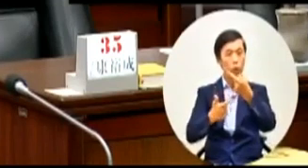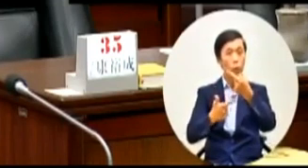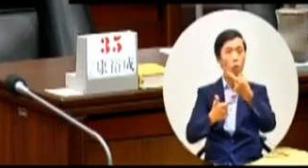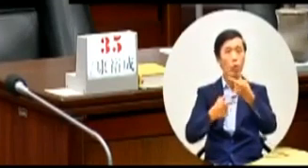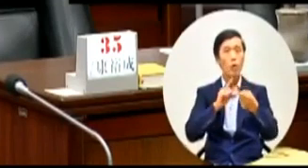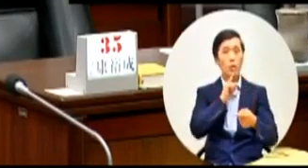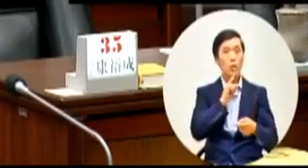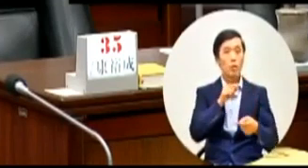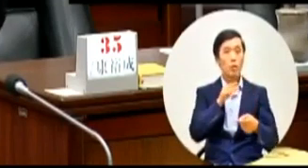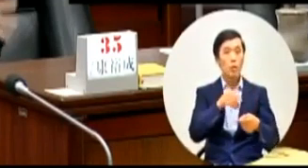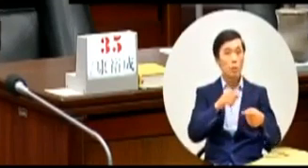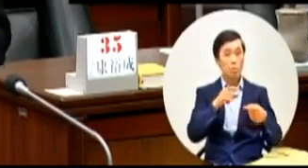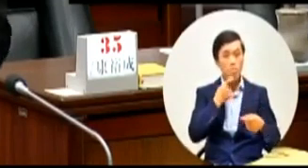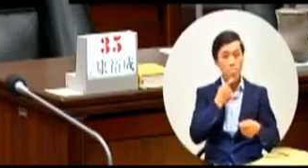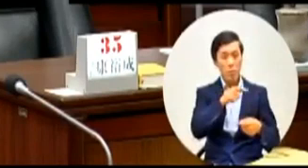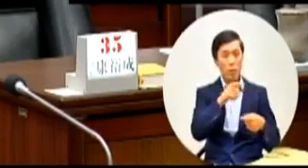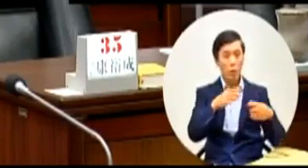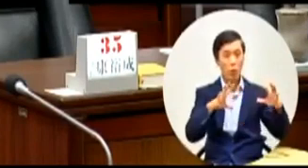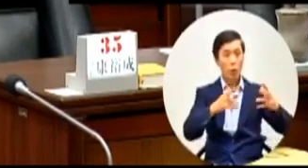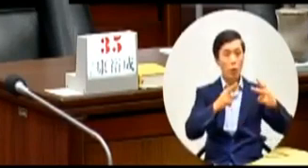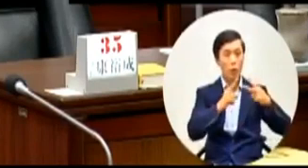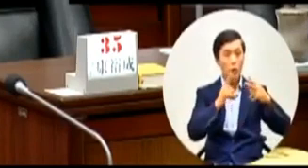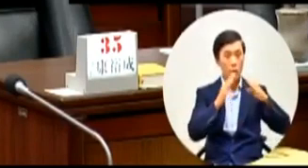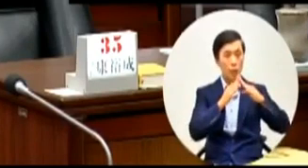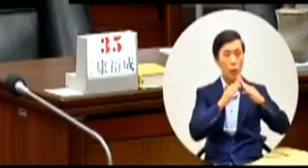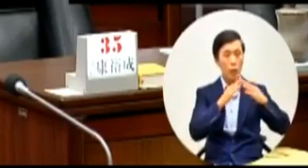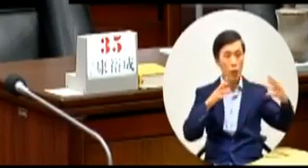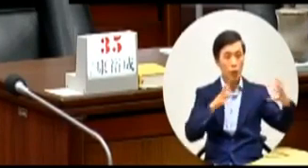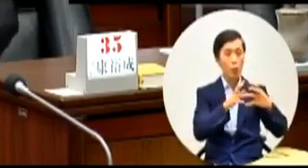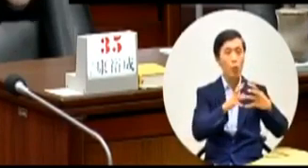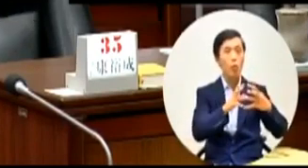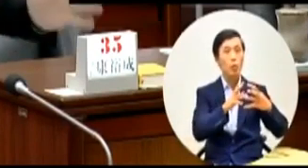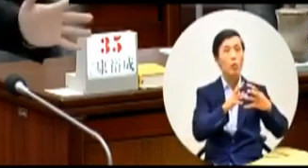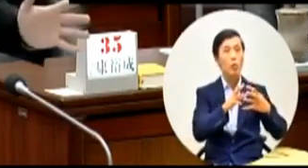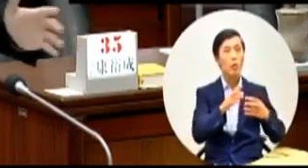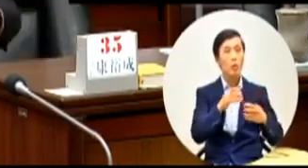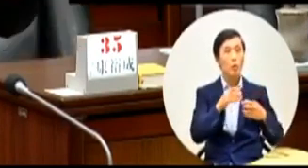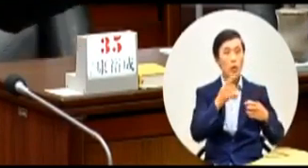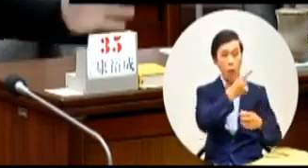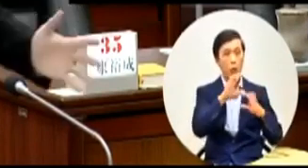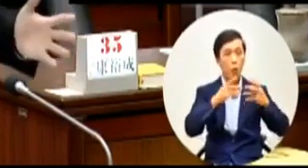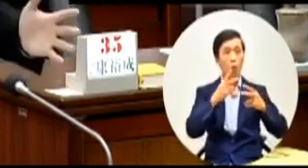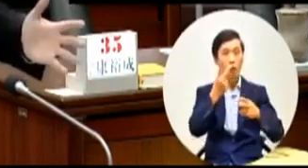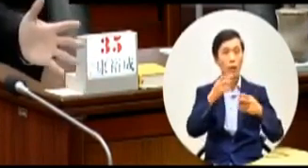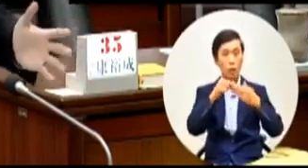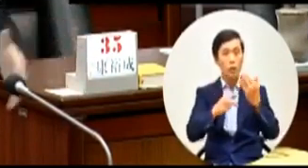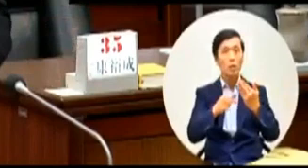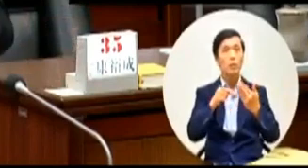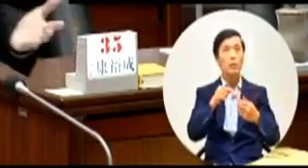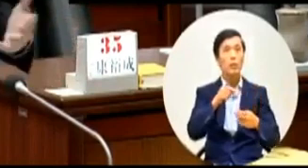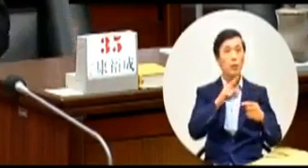一国两制啦所以这做清楚就是一中原则，终极统一，一国两制这就是旧日共